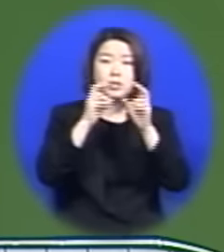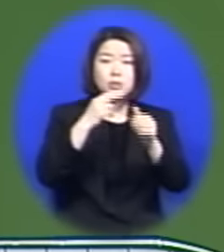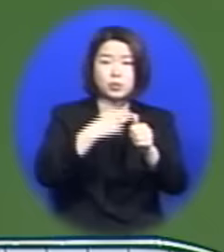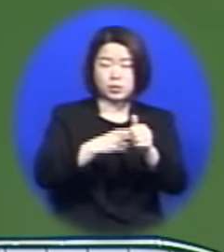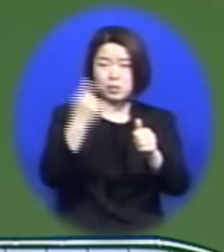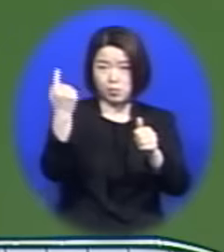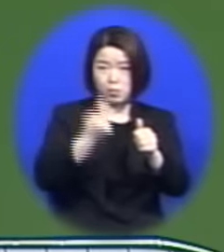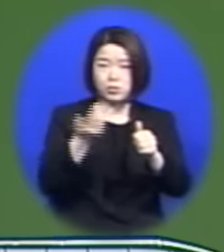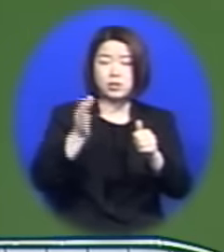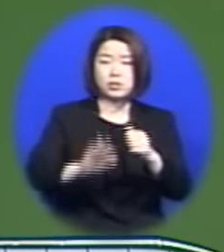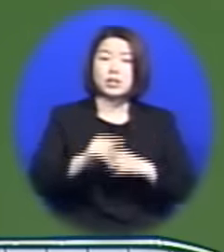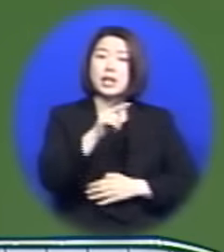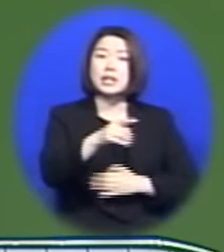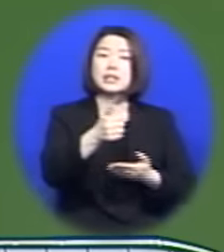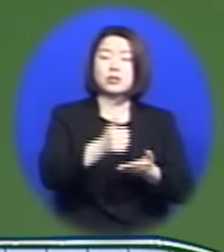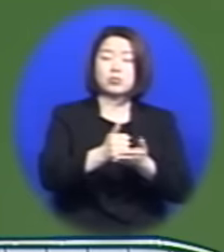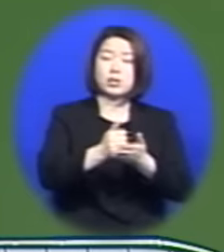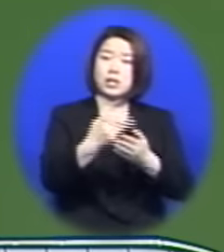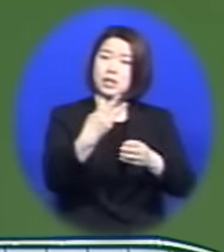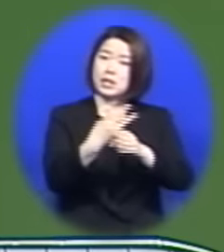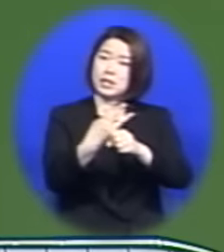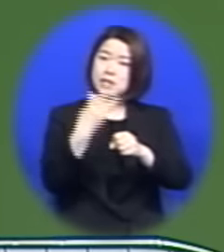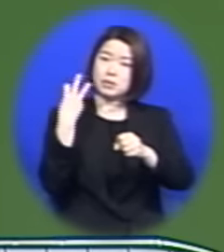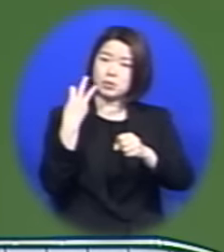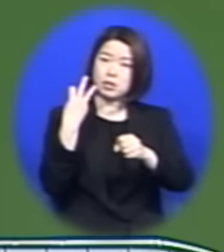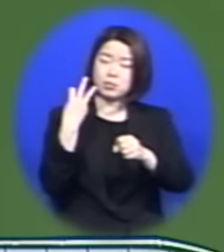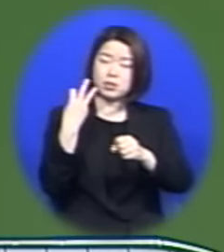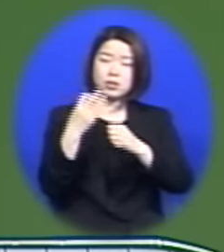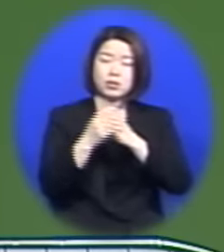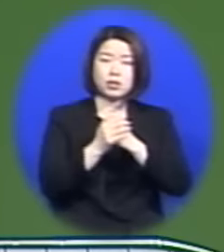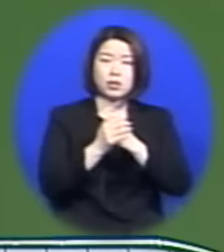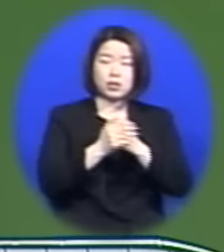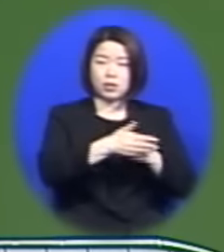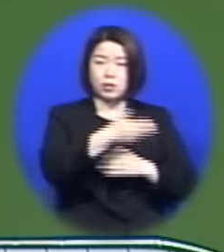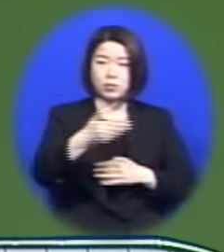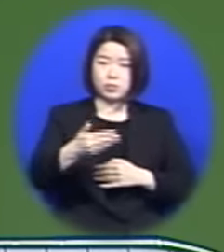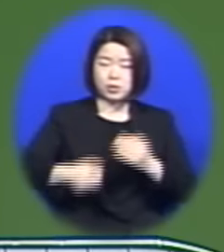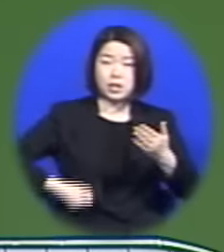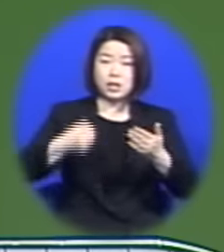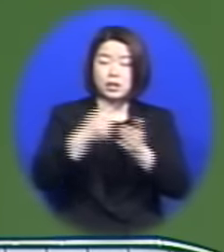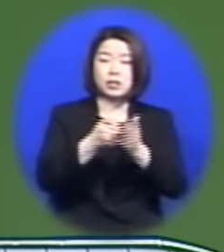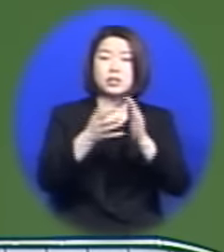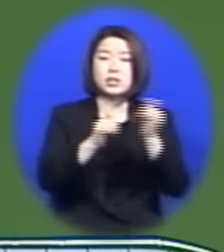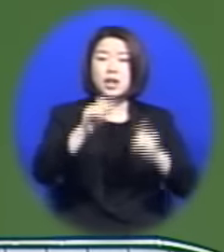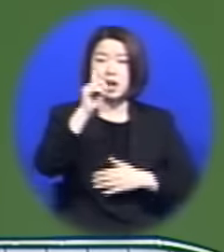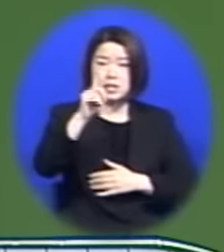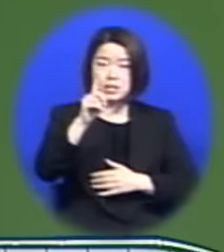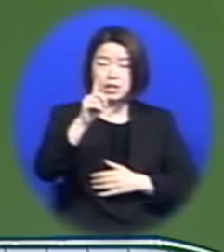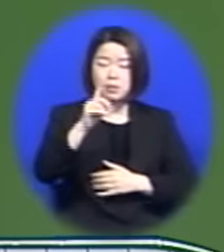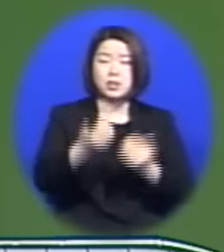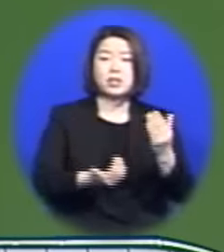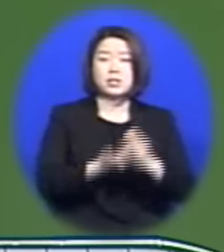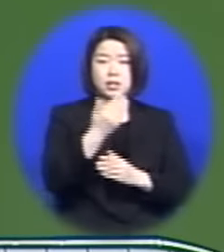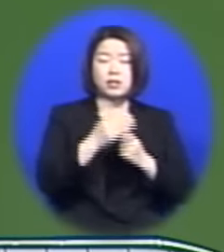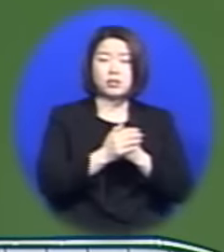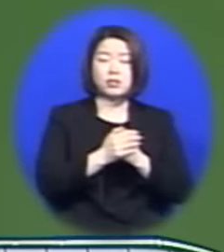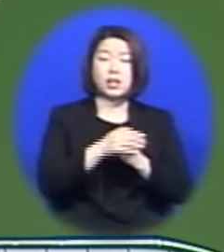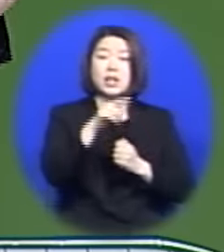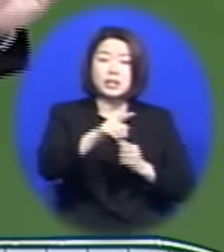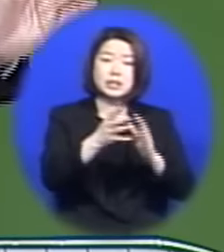오셨었는데 그분이 13년 지나서 결신자 한 사람이 생겼는데 그 사람으로 인해서 지금